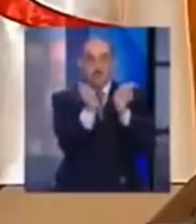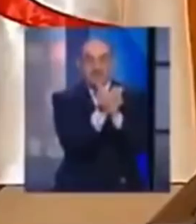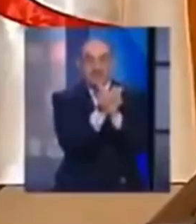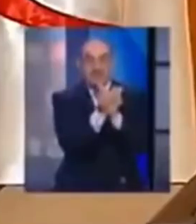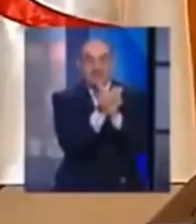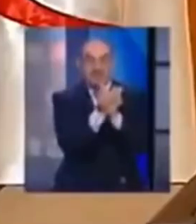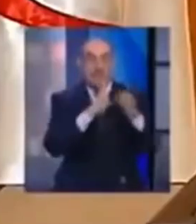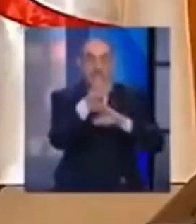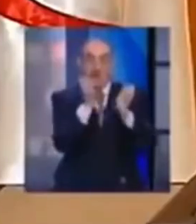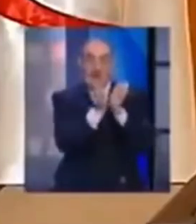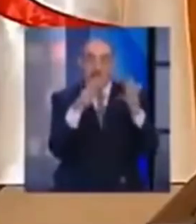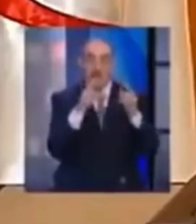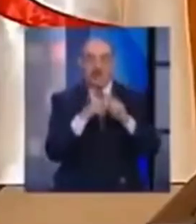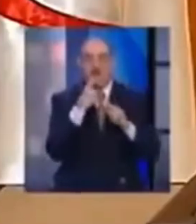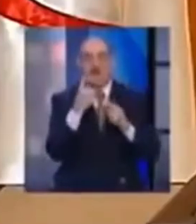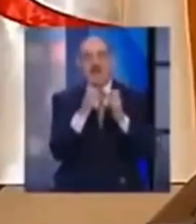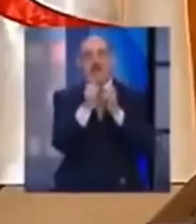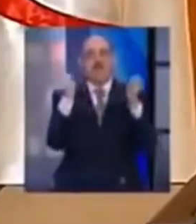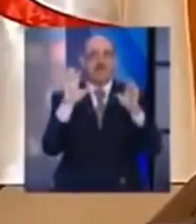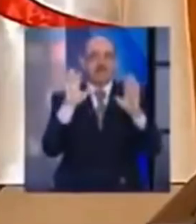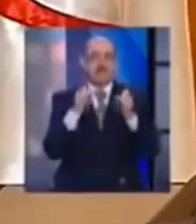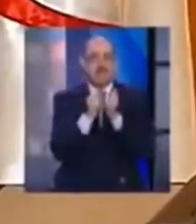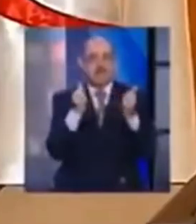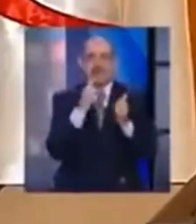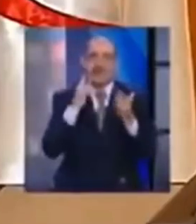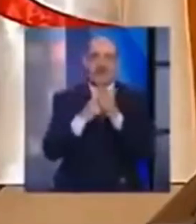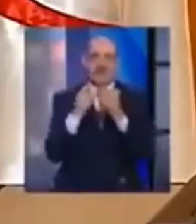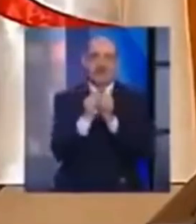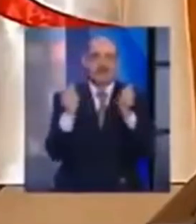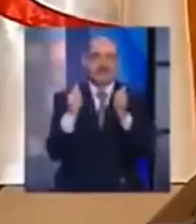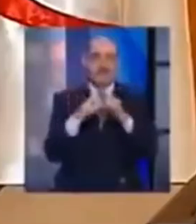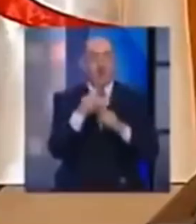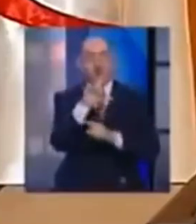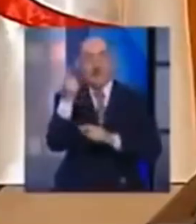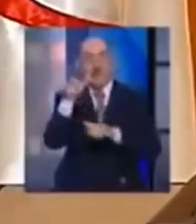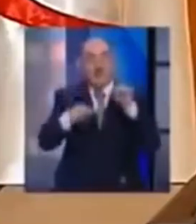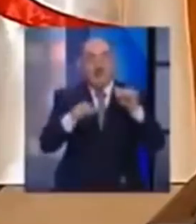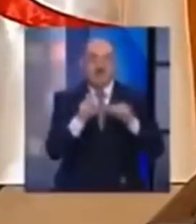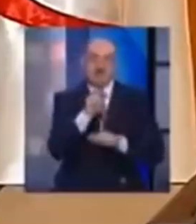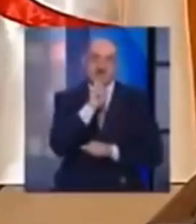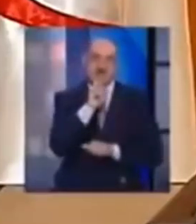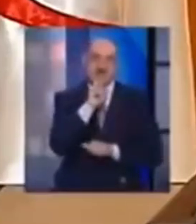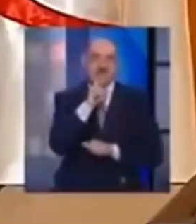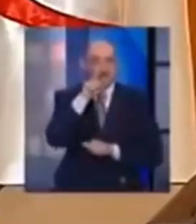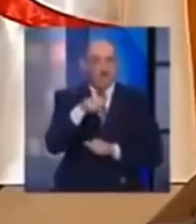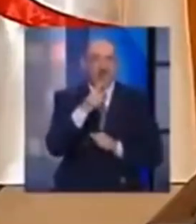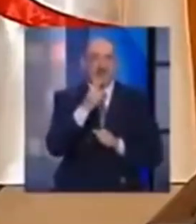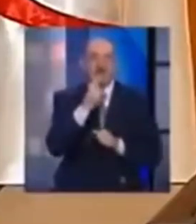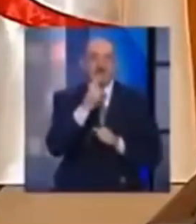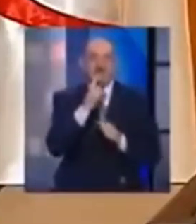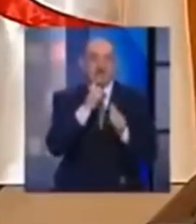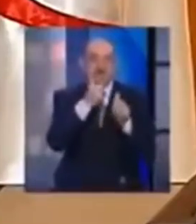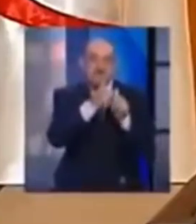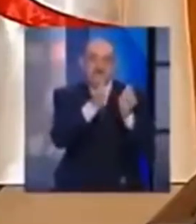عفو رئاسي وناس أخرين لم يحكم عليهم بعد